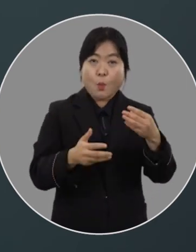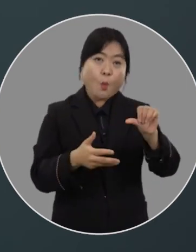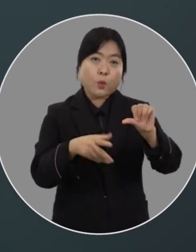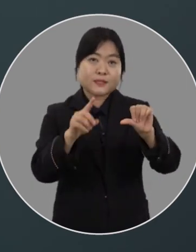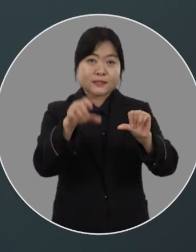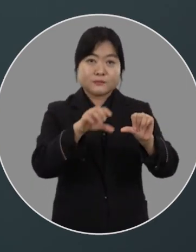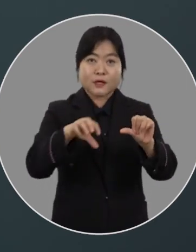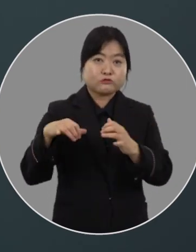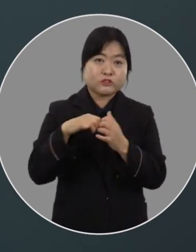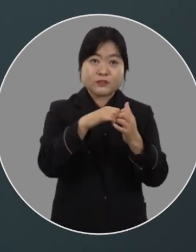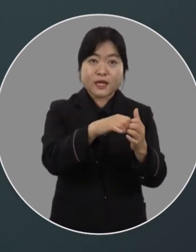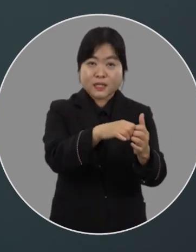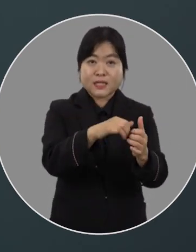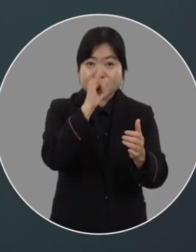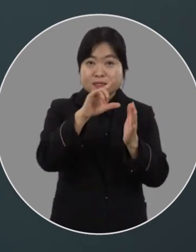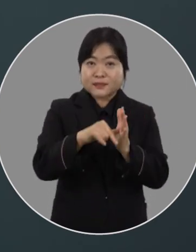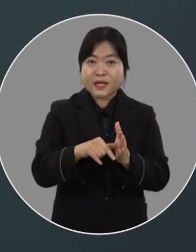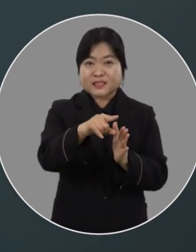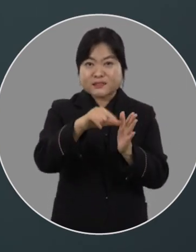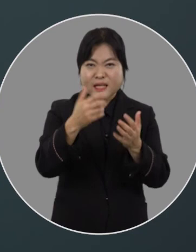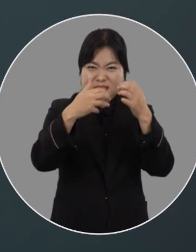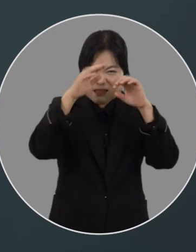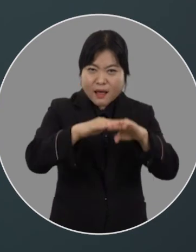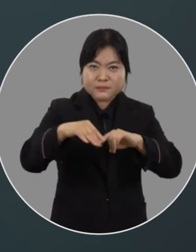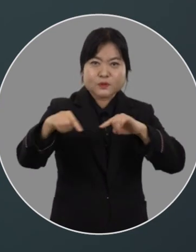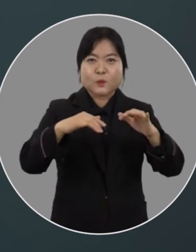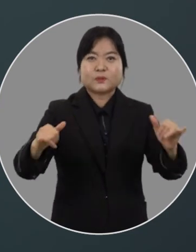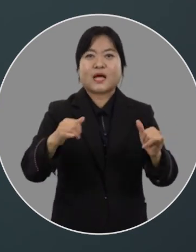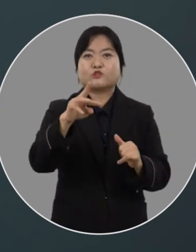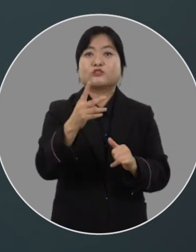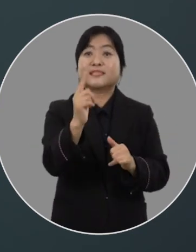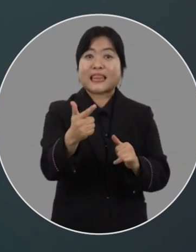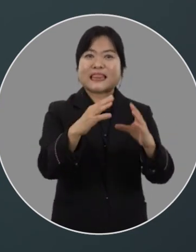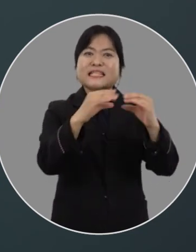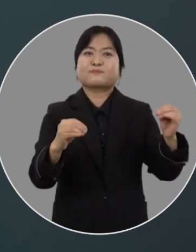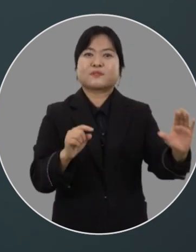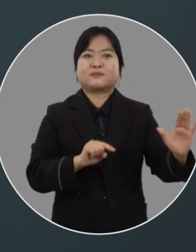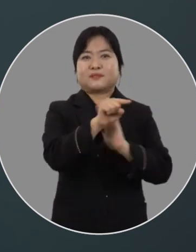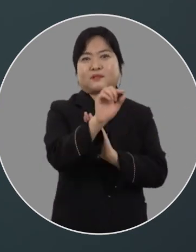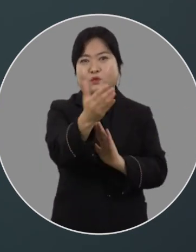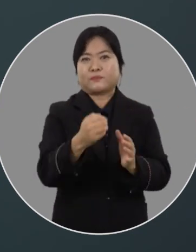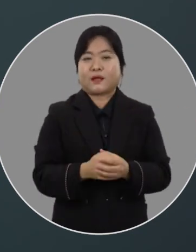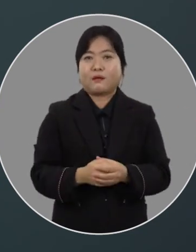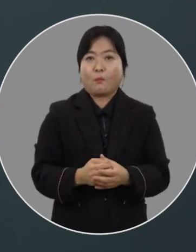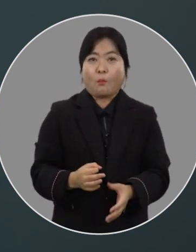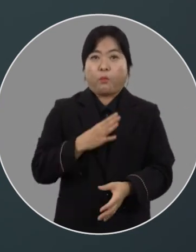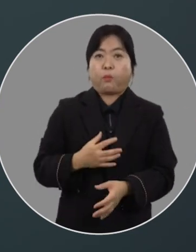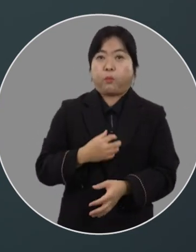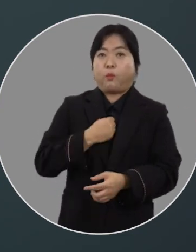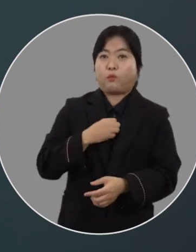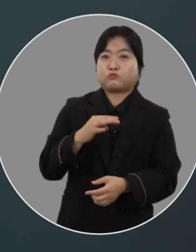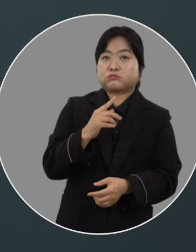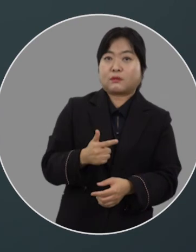전쟁이 한창 이루어지고 있을 때 당시에 이슬람의 지도자였던 술탄을 이집트로 찾아가게 됩니다. 깜짝